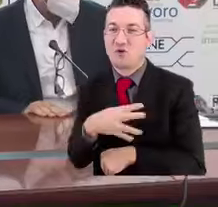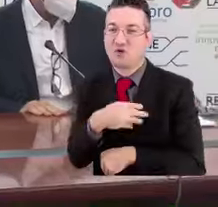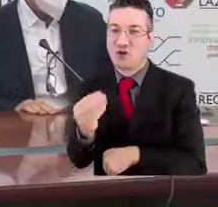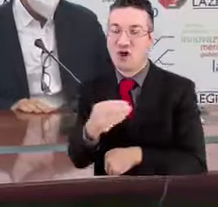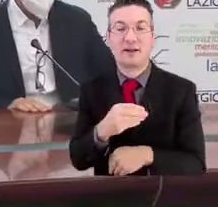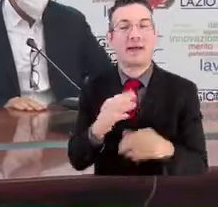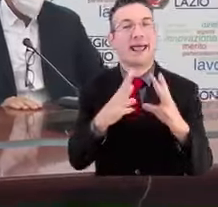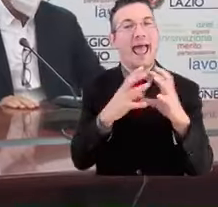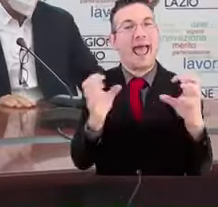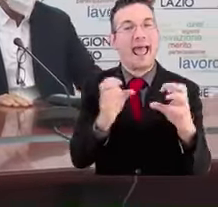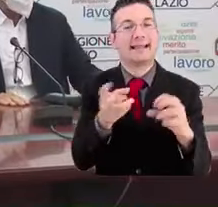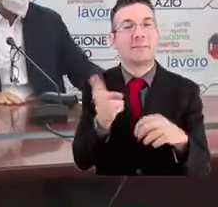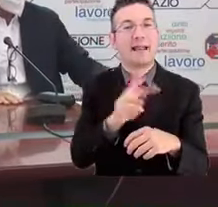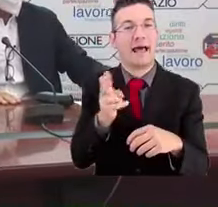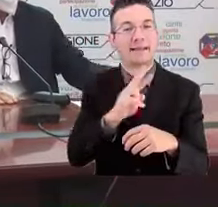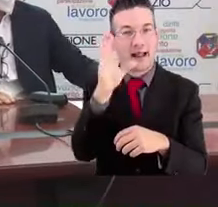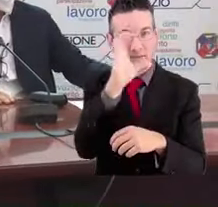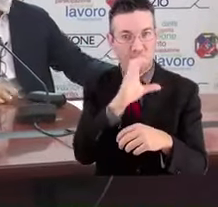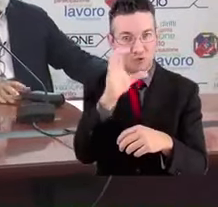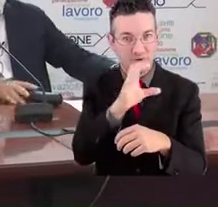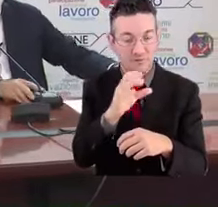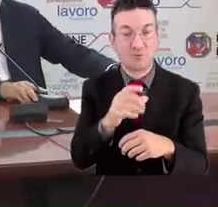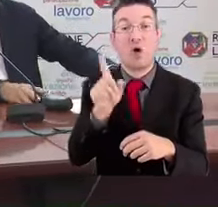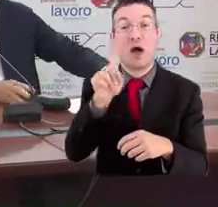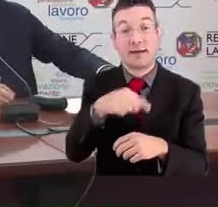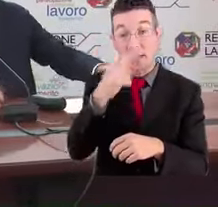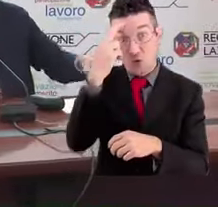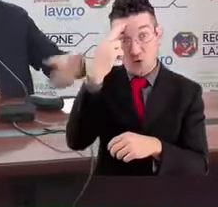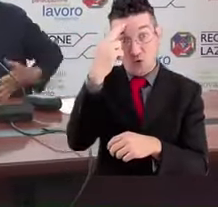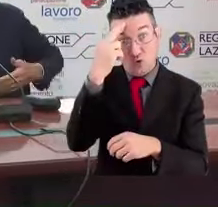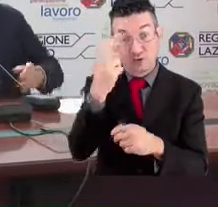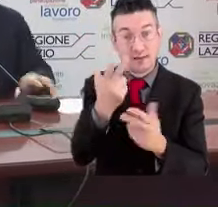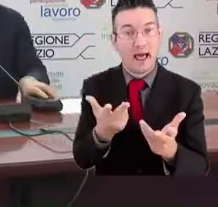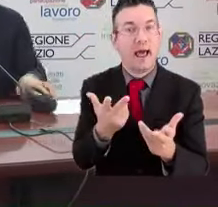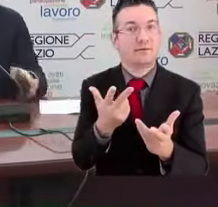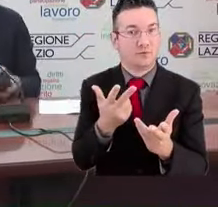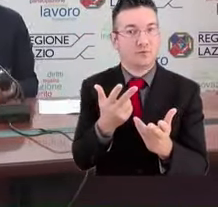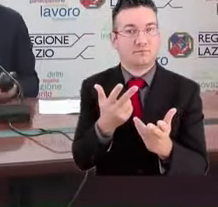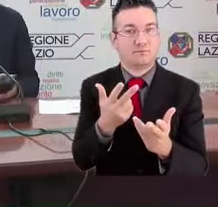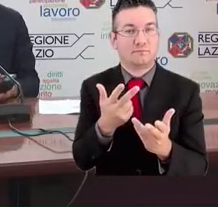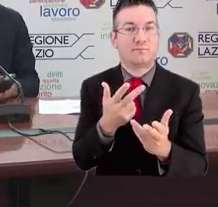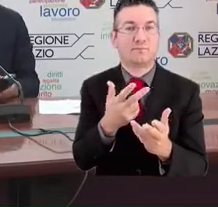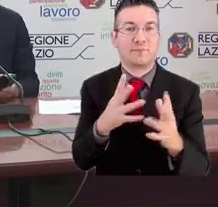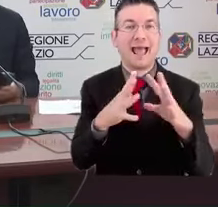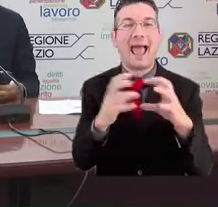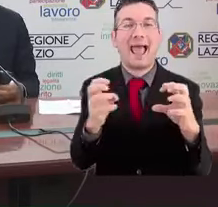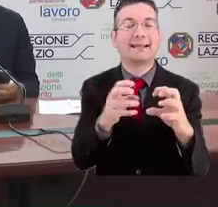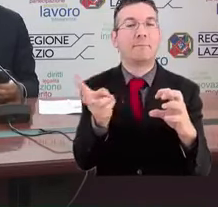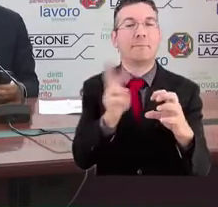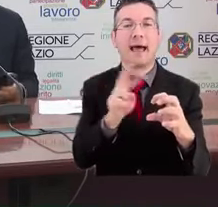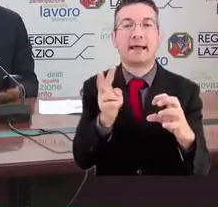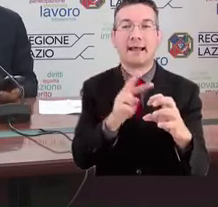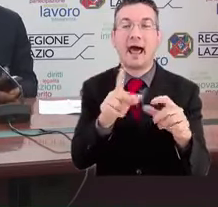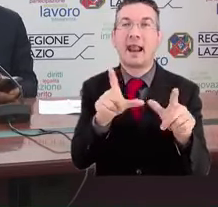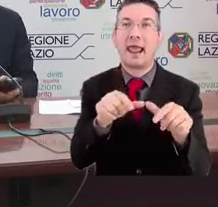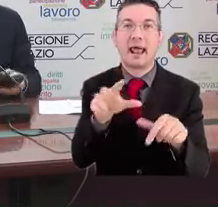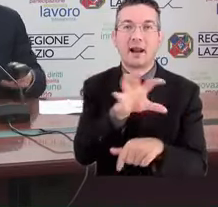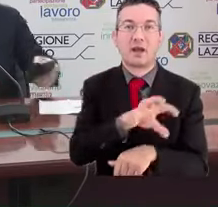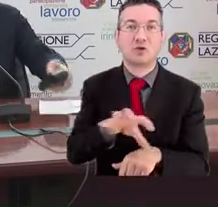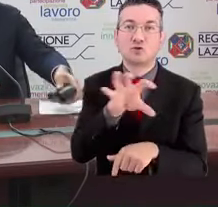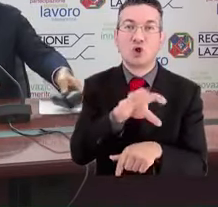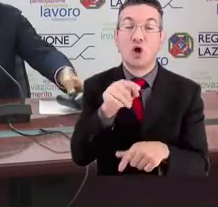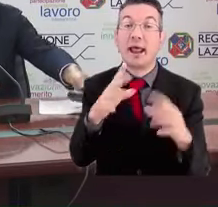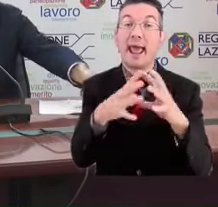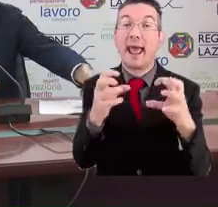ho ricordato come è fondamentale unica è unico l'ente bilaterale nella nostra regione perché ha la fortuna